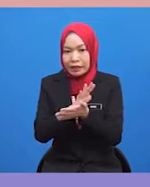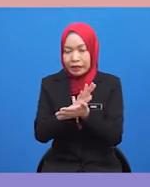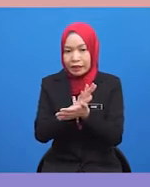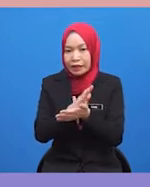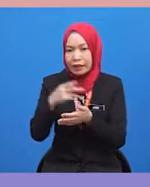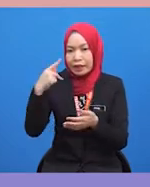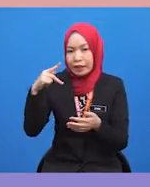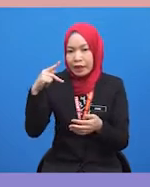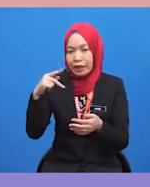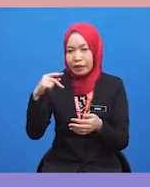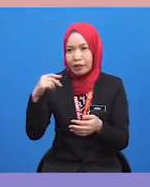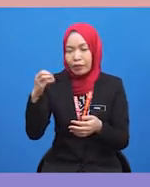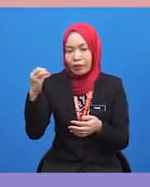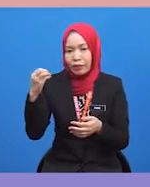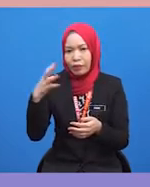apabila gambar